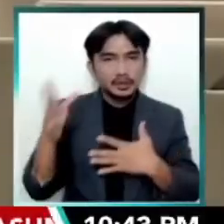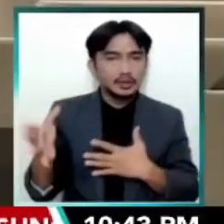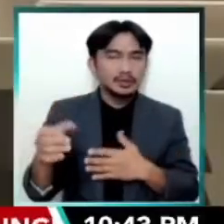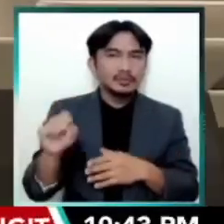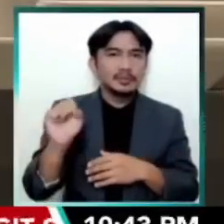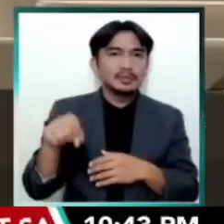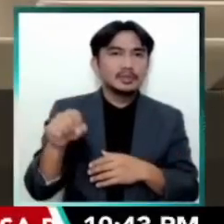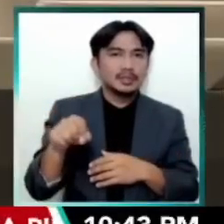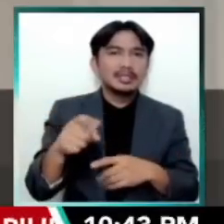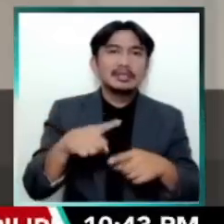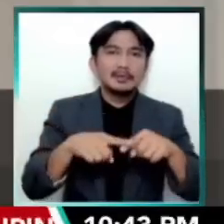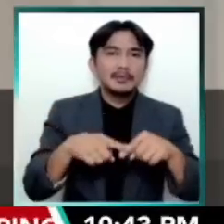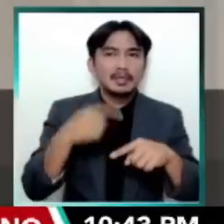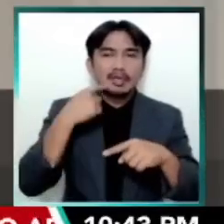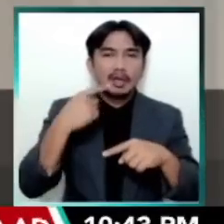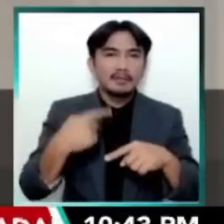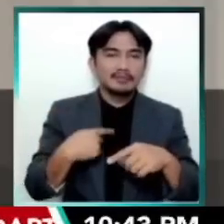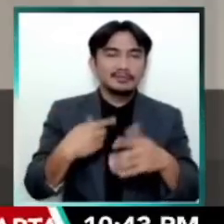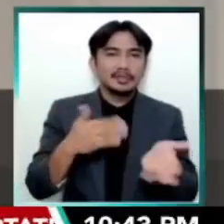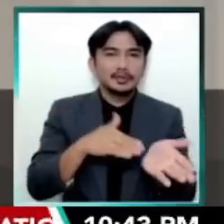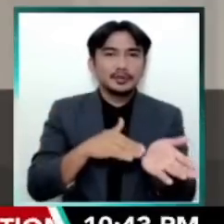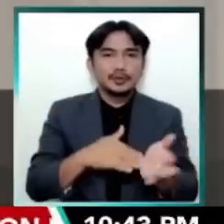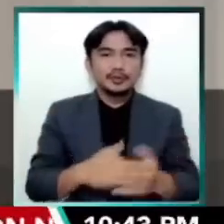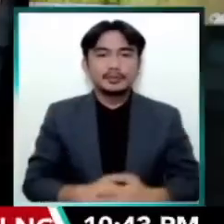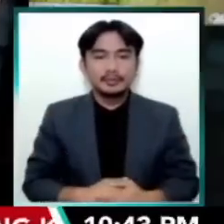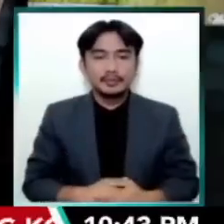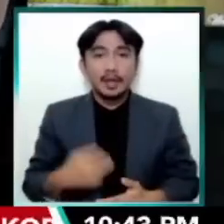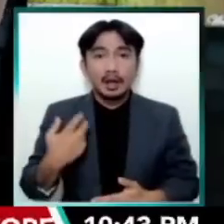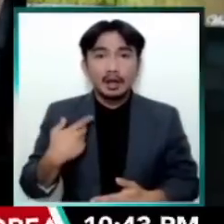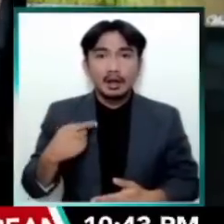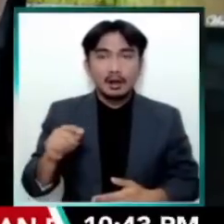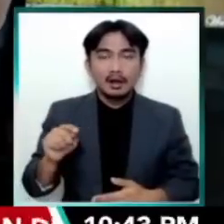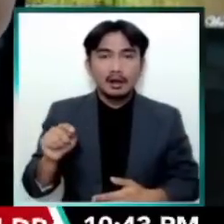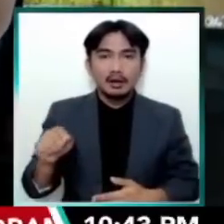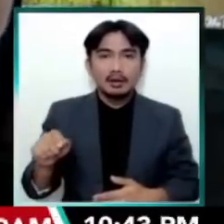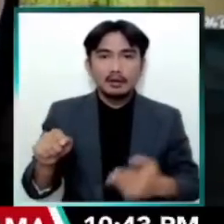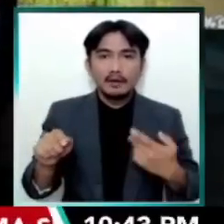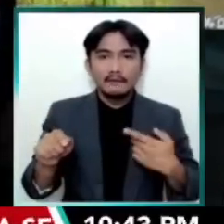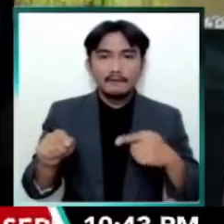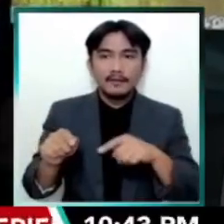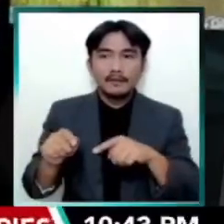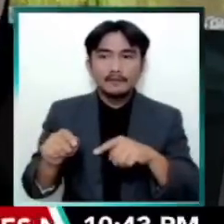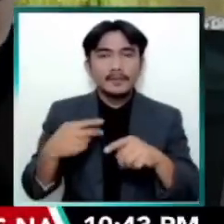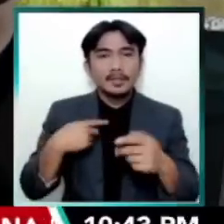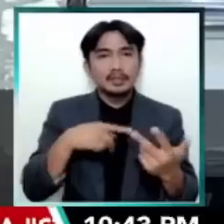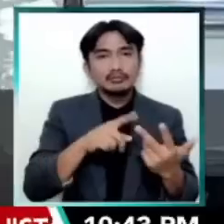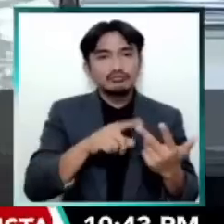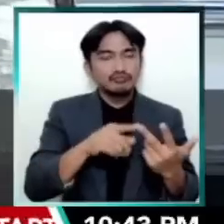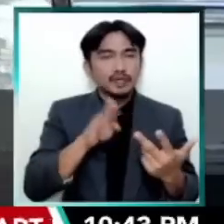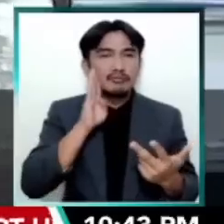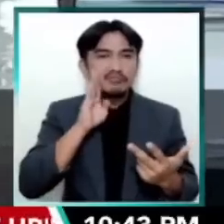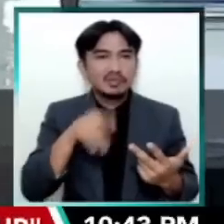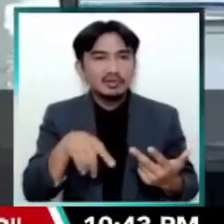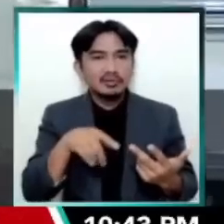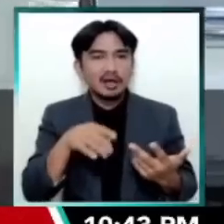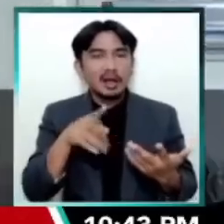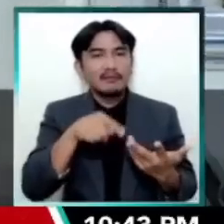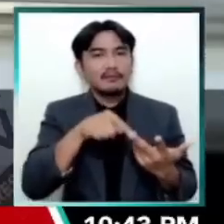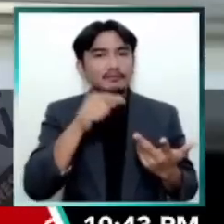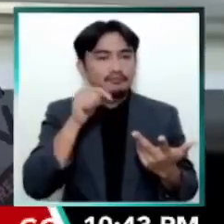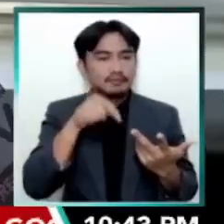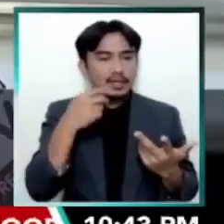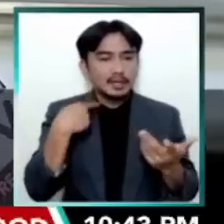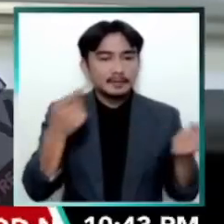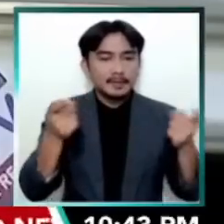sa pamamaril ang assistant ni Forigay na si Victor Capistrano. Ang kanyang mga kaibigan hindi rin makapaniwala sa trahedyang sinapit nito. Hindi